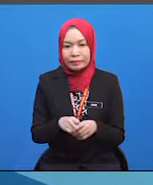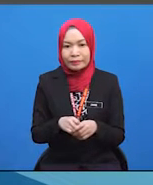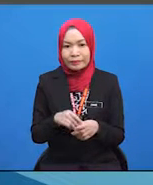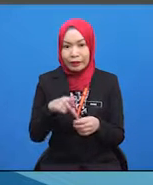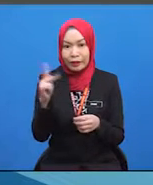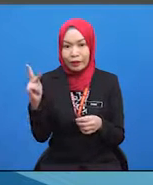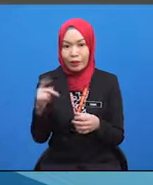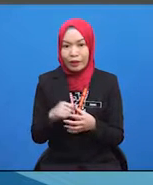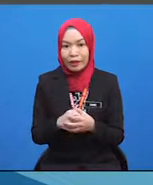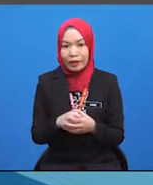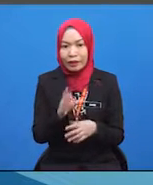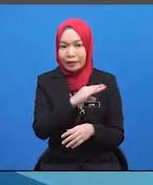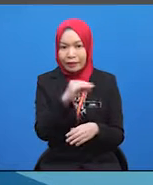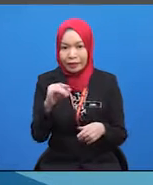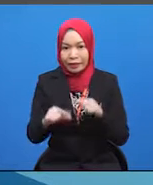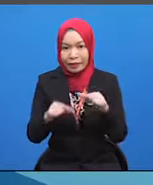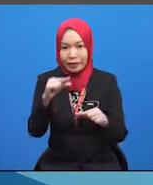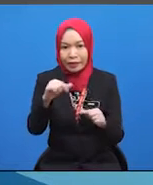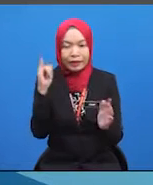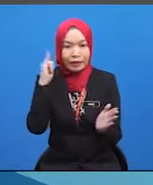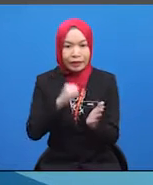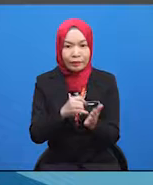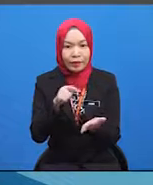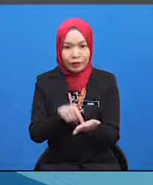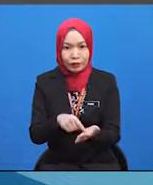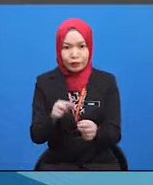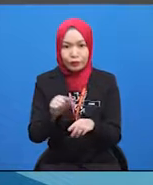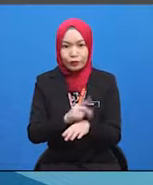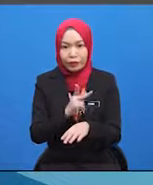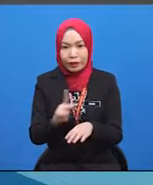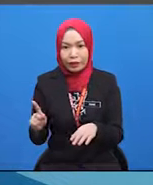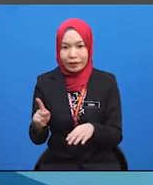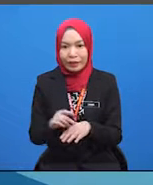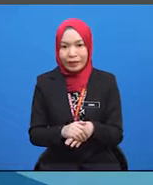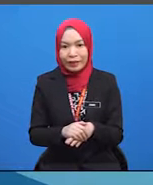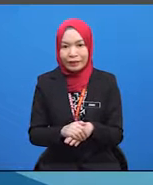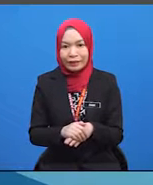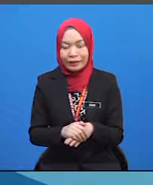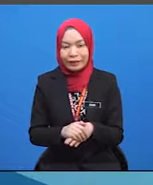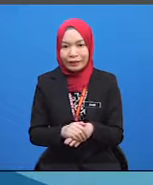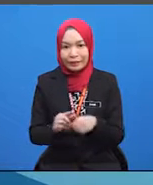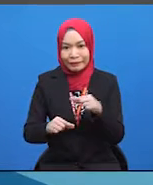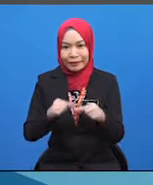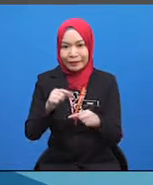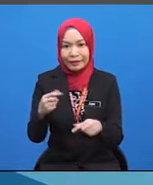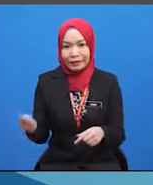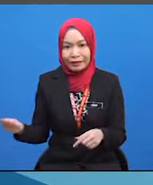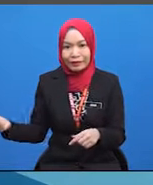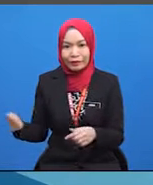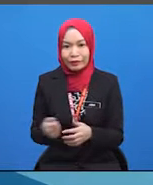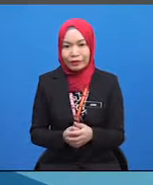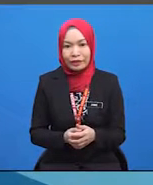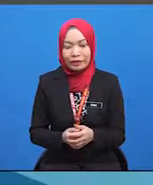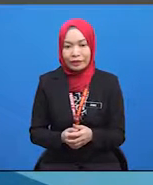Kemudian, gerakkan imej tersebut menggunakan Move Tool ke paparan imej burung